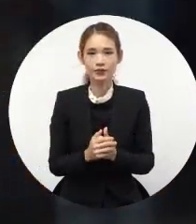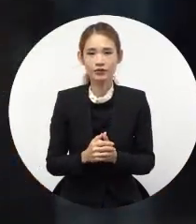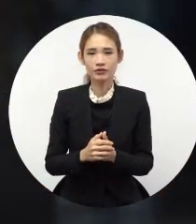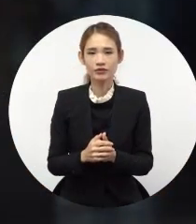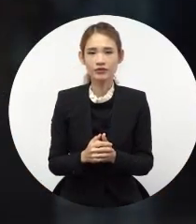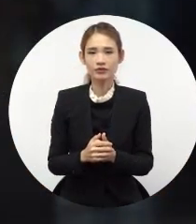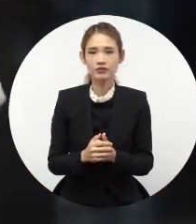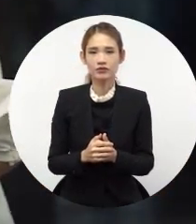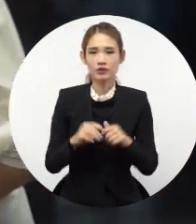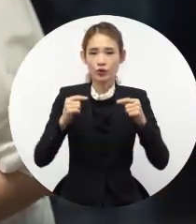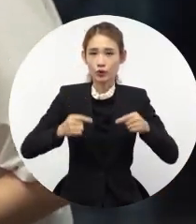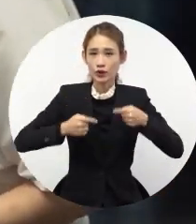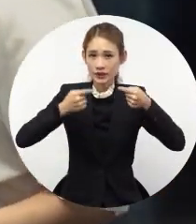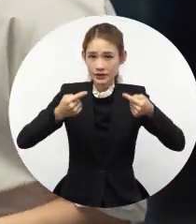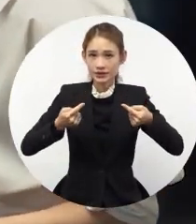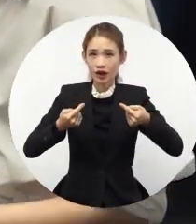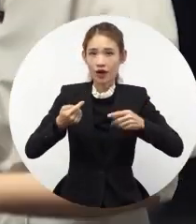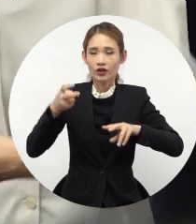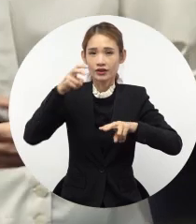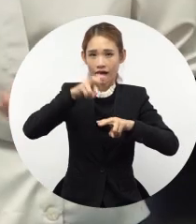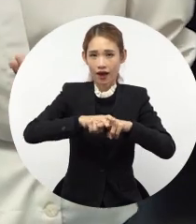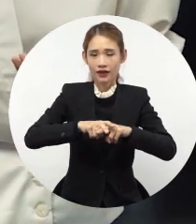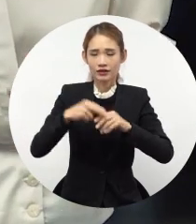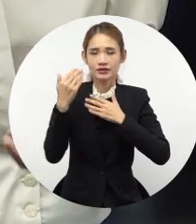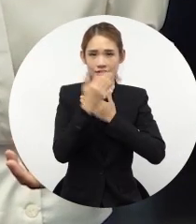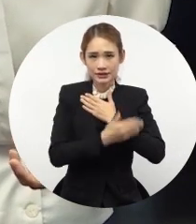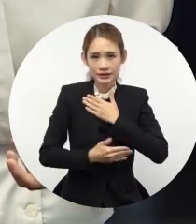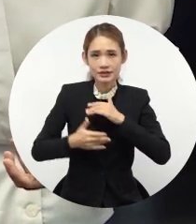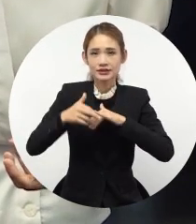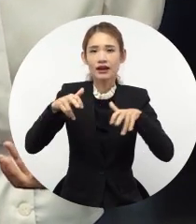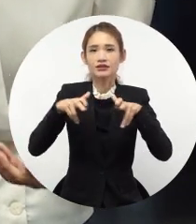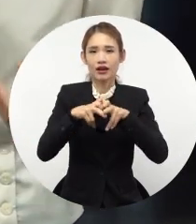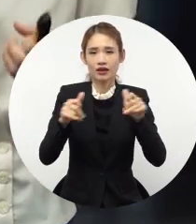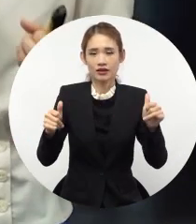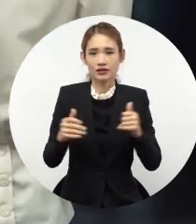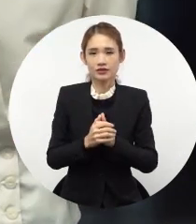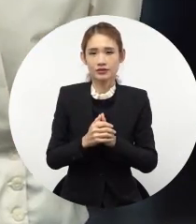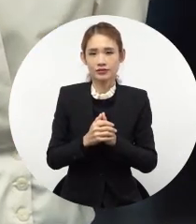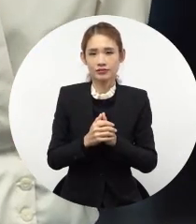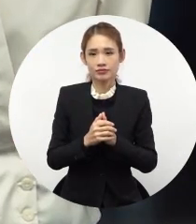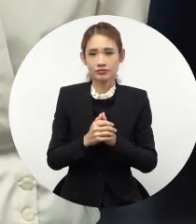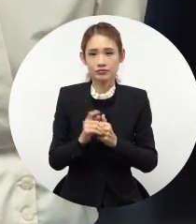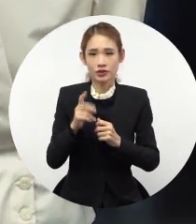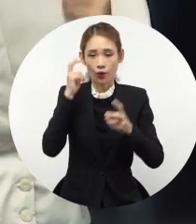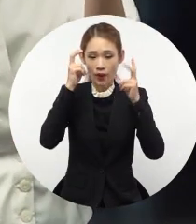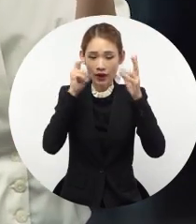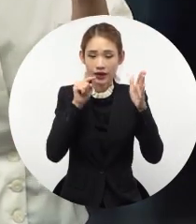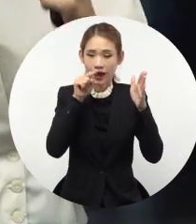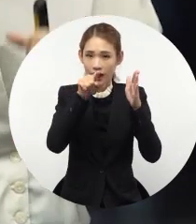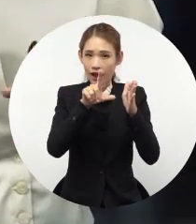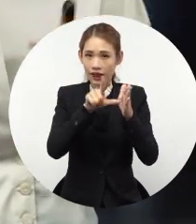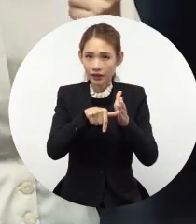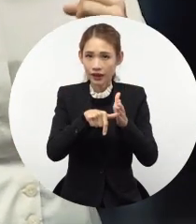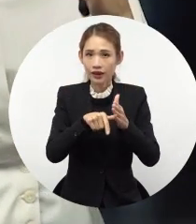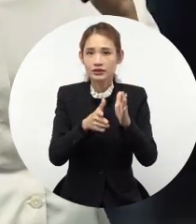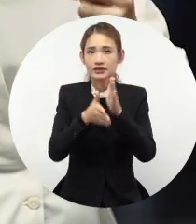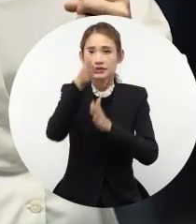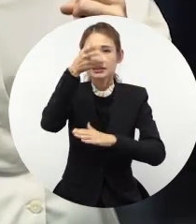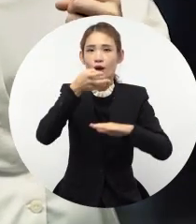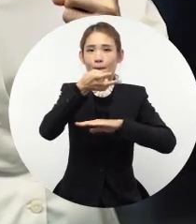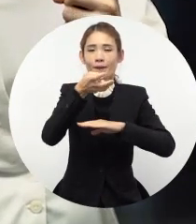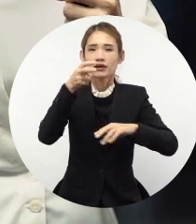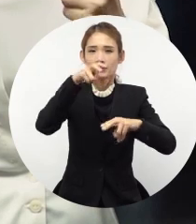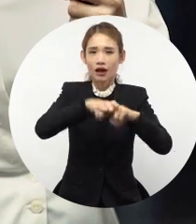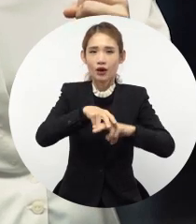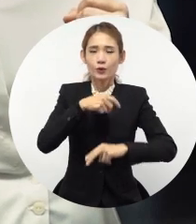볼까요? 휠체어를 이용하는 지체장애인이라고 봅시다. 그 지체장애인이 출근 시간에 시내